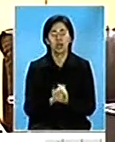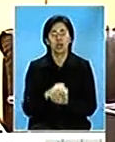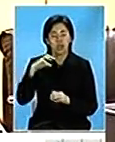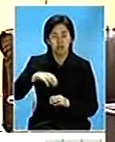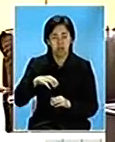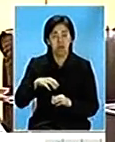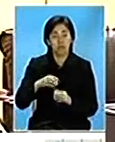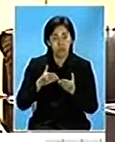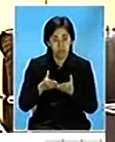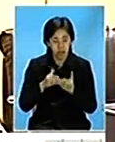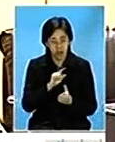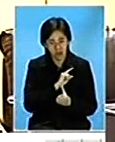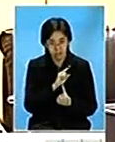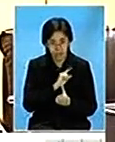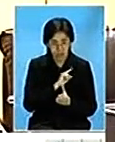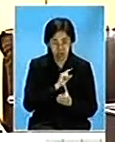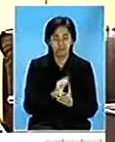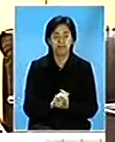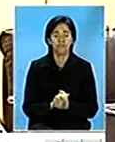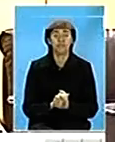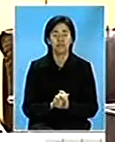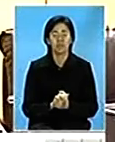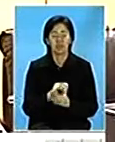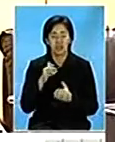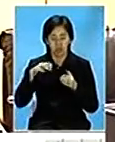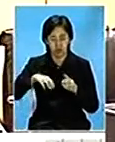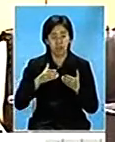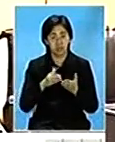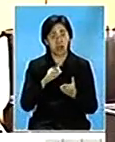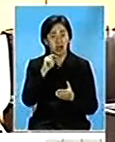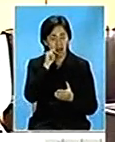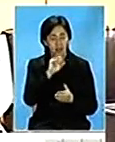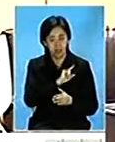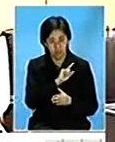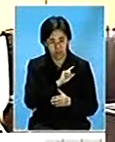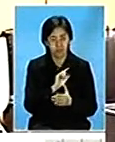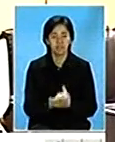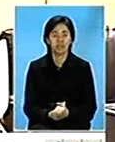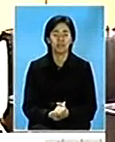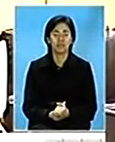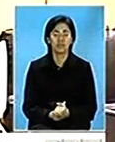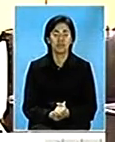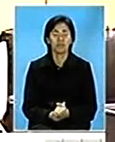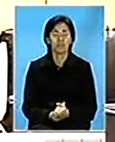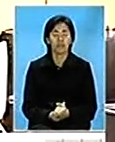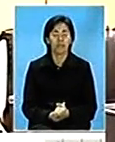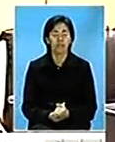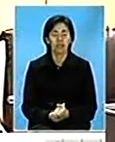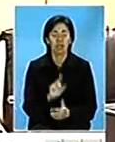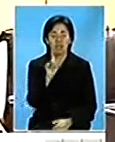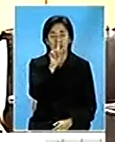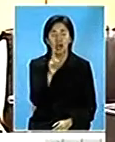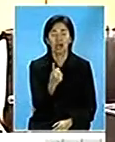าเป็นผู้ที่รับผิดชอบสำหรับตามคำกระทู้ของท่